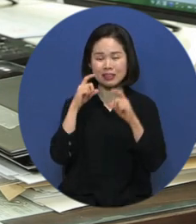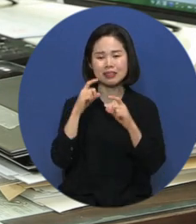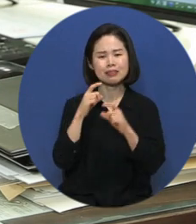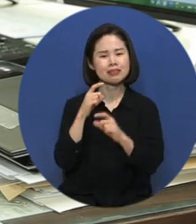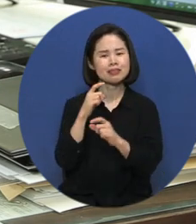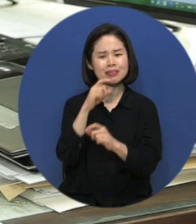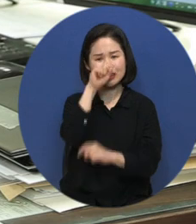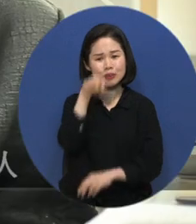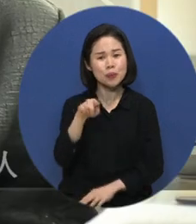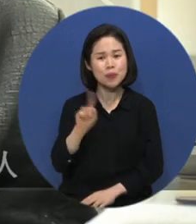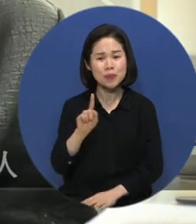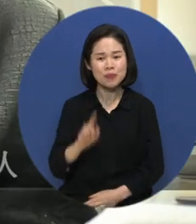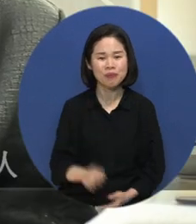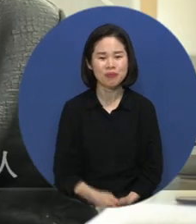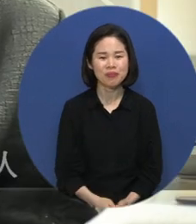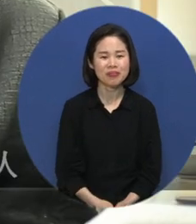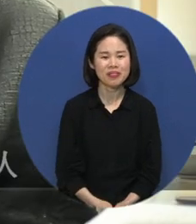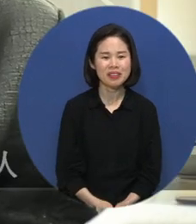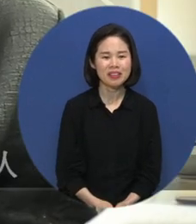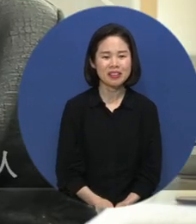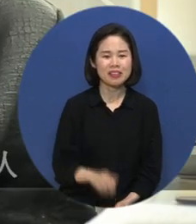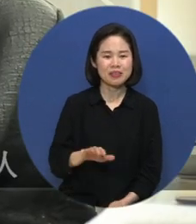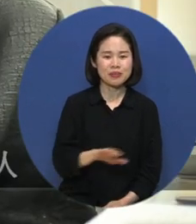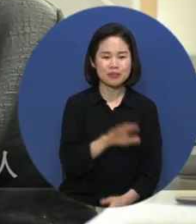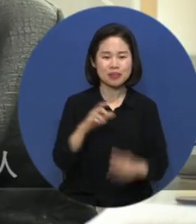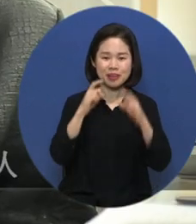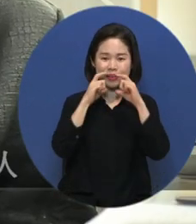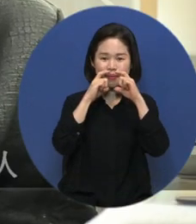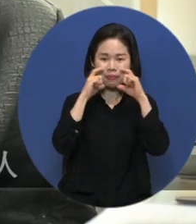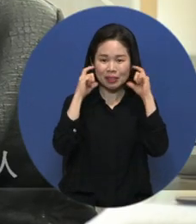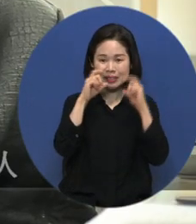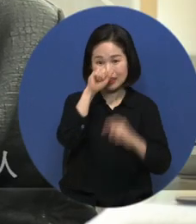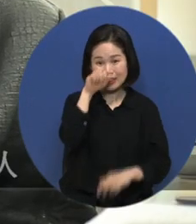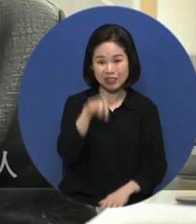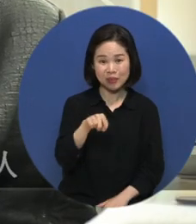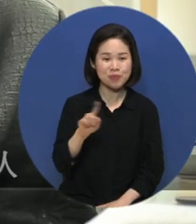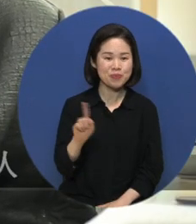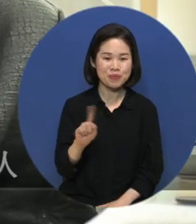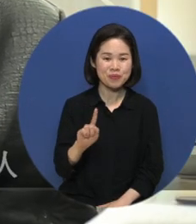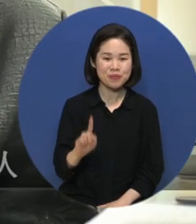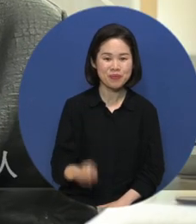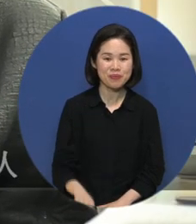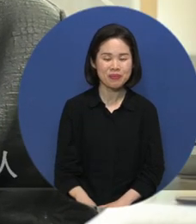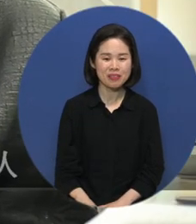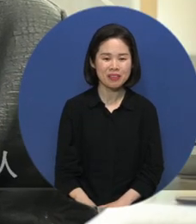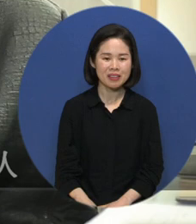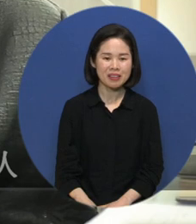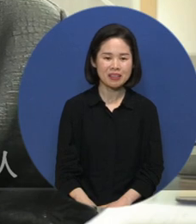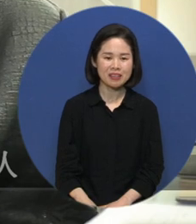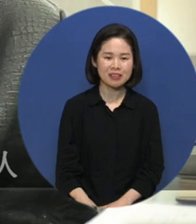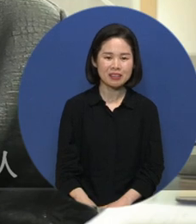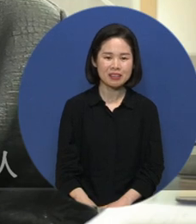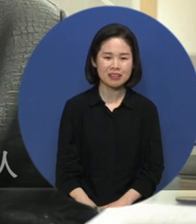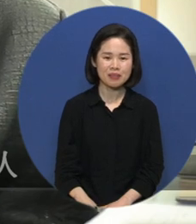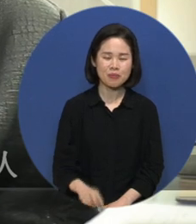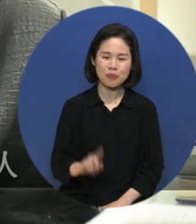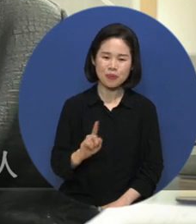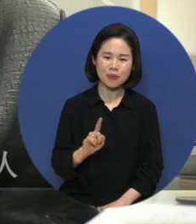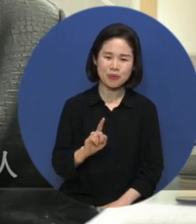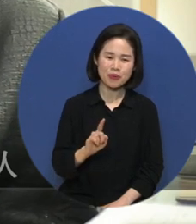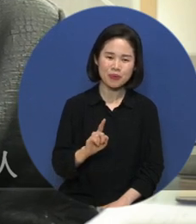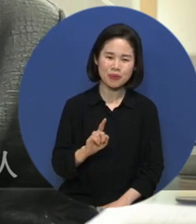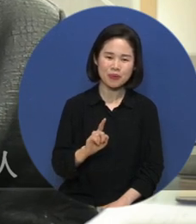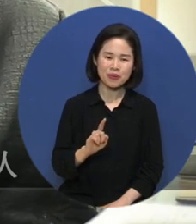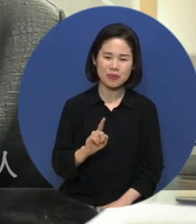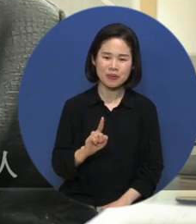어떤 게 있을까요? 우리 마스크의 장점이라 그런다면은 뭐 특별히